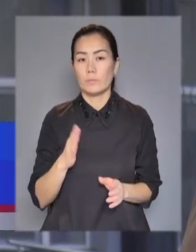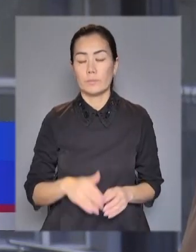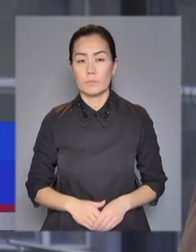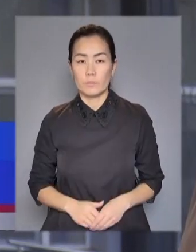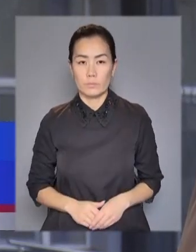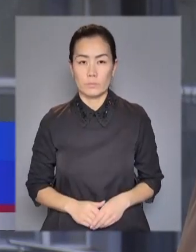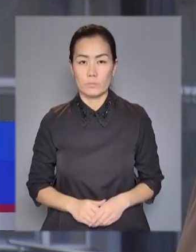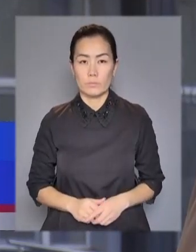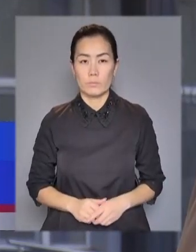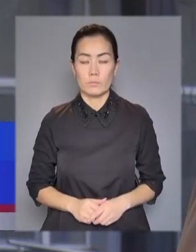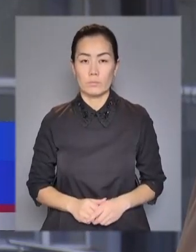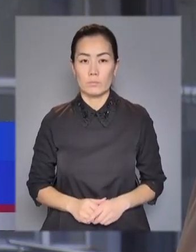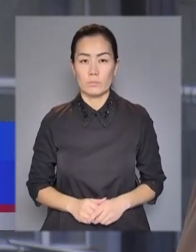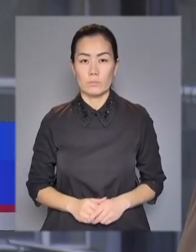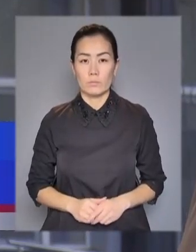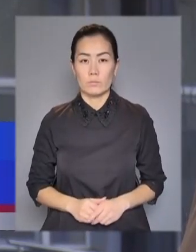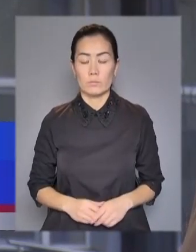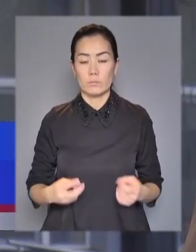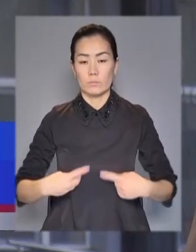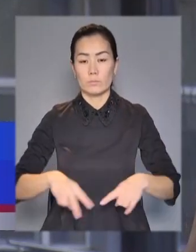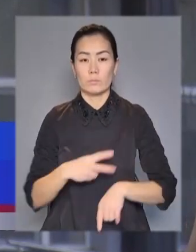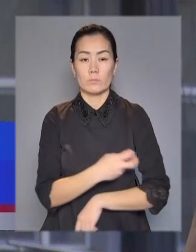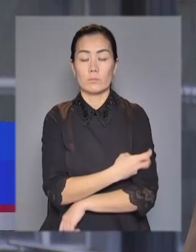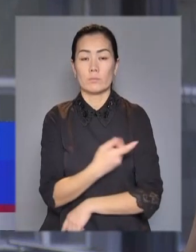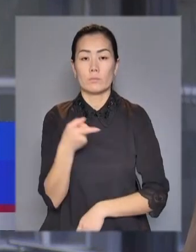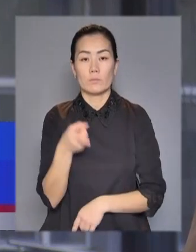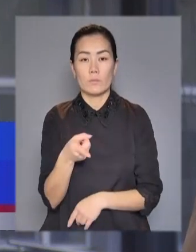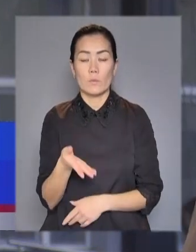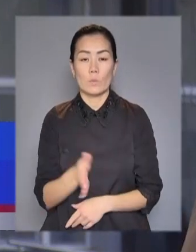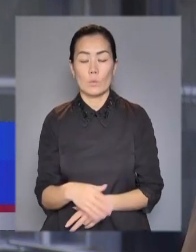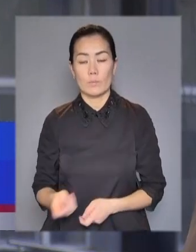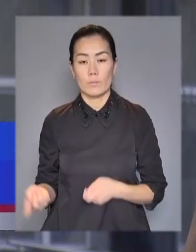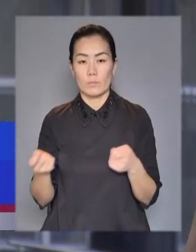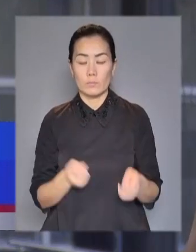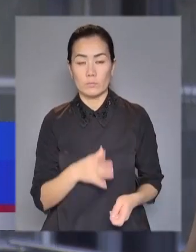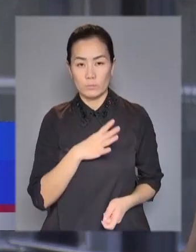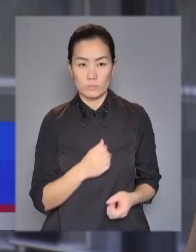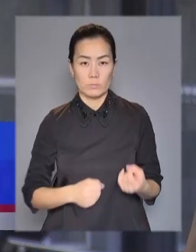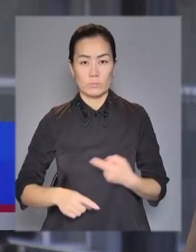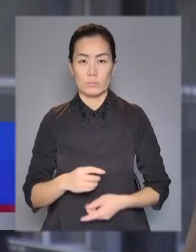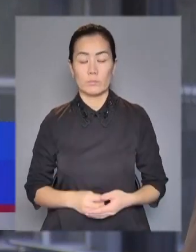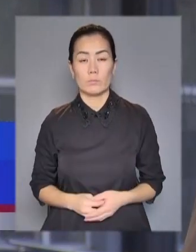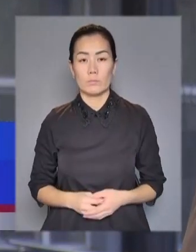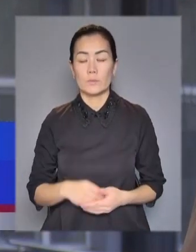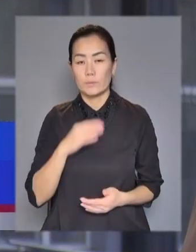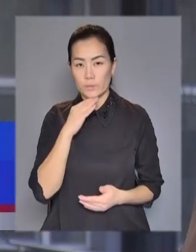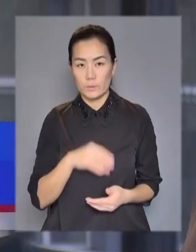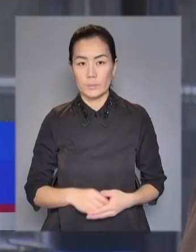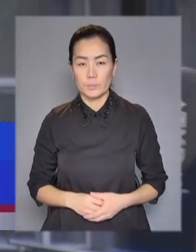отырмыз қазіргі таңда. Біздің емханаға 1000 доза әкелінді, бізге екпе